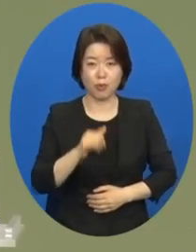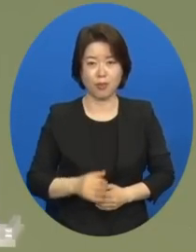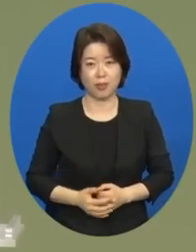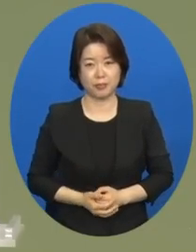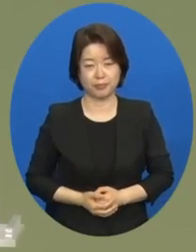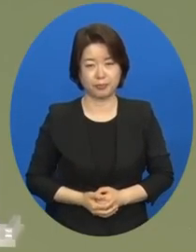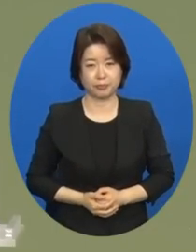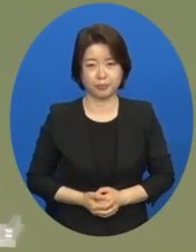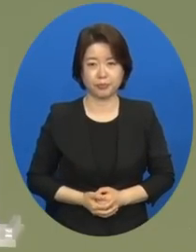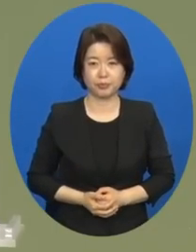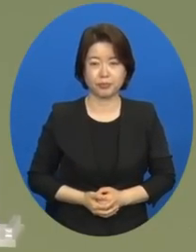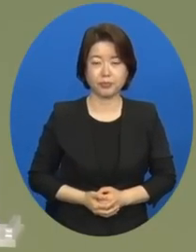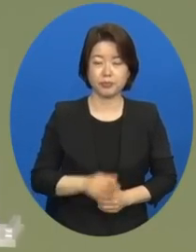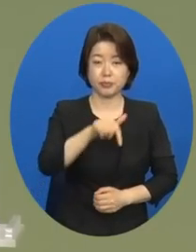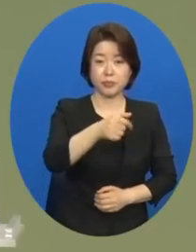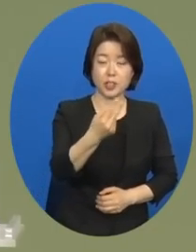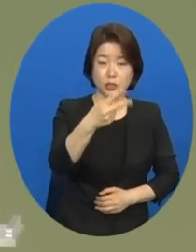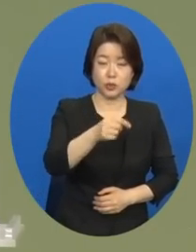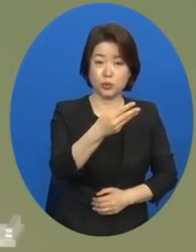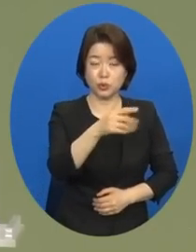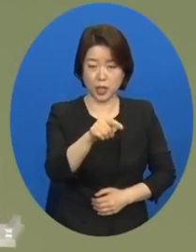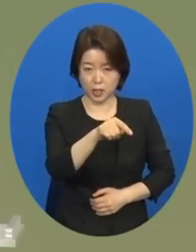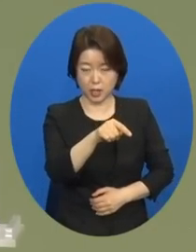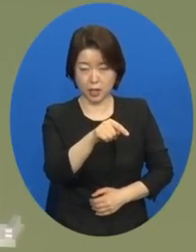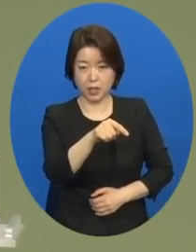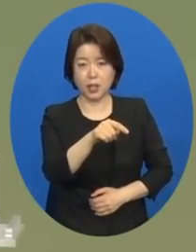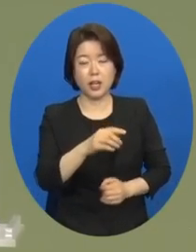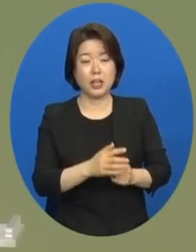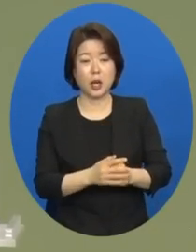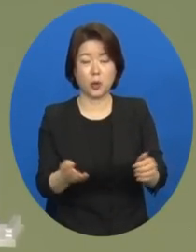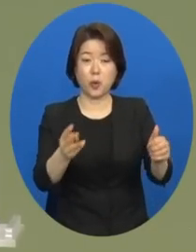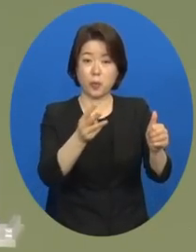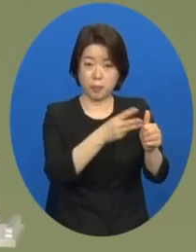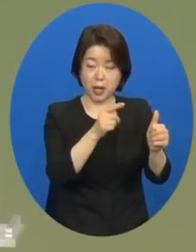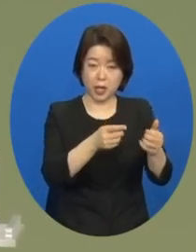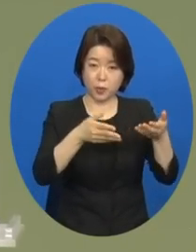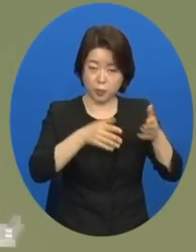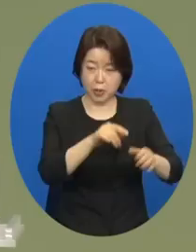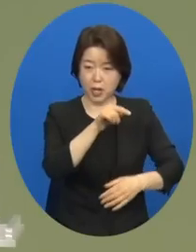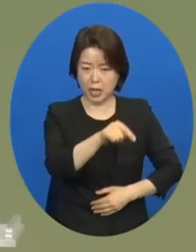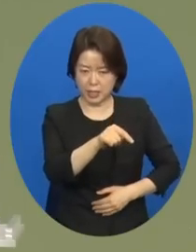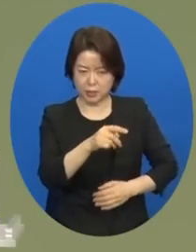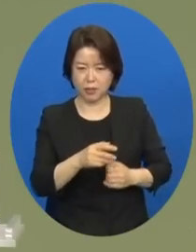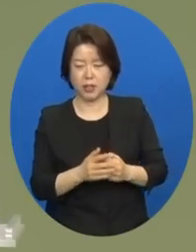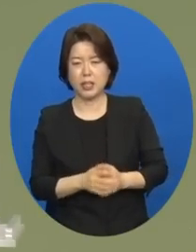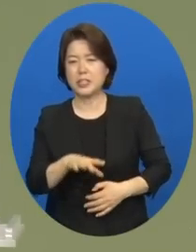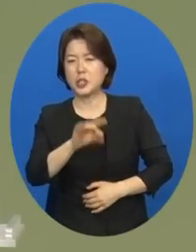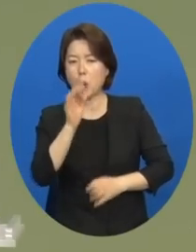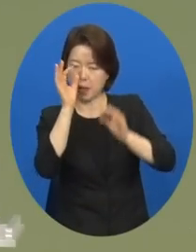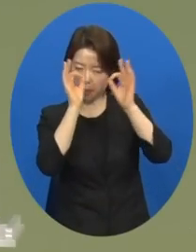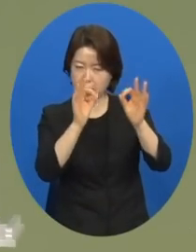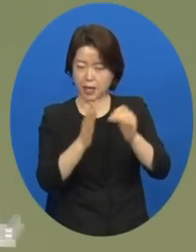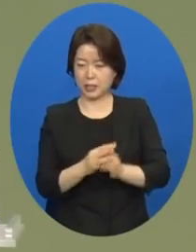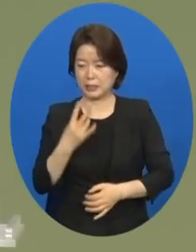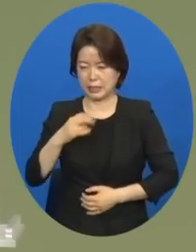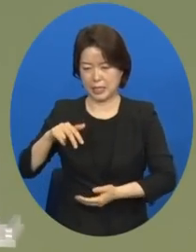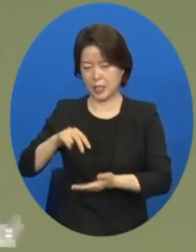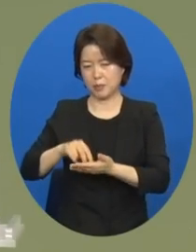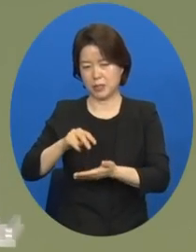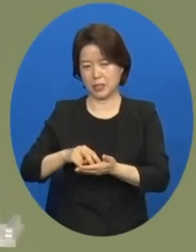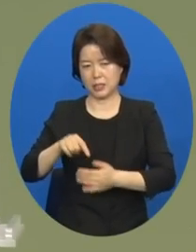못했지만 그 시작은 보았을 것입니다 그것도 살아야 되는 깊은 슬픔이었을 거예요